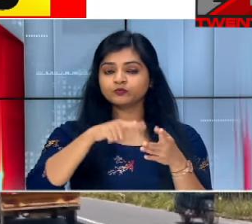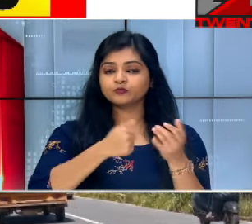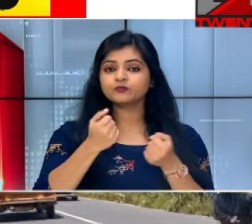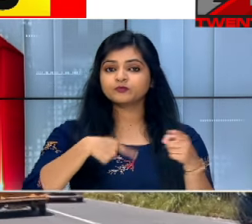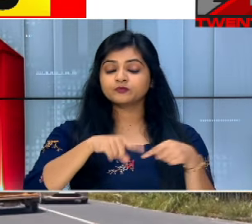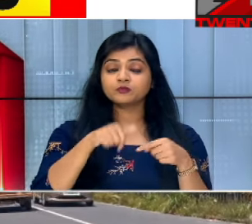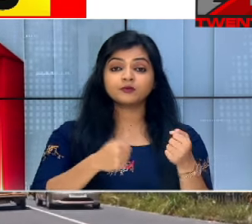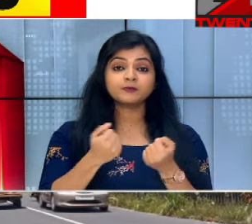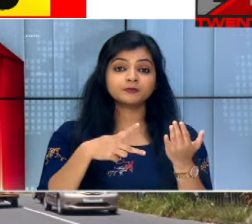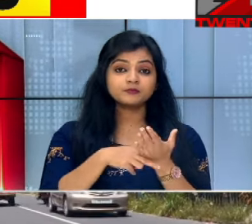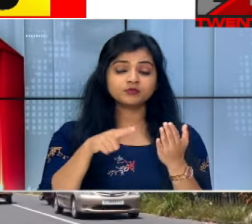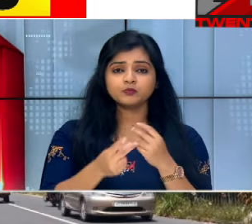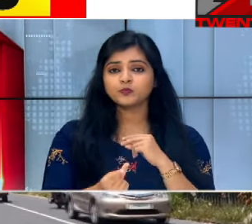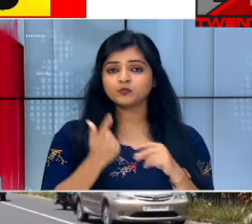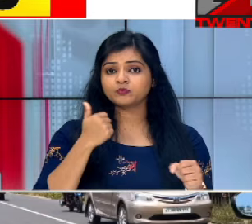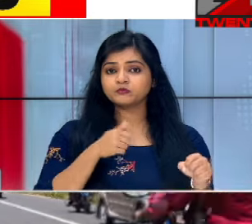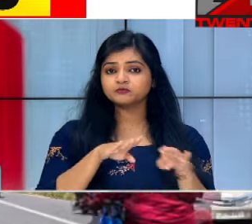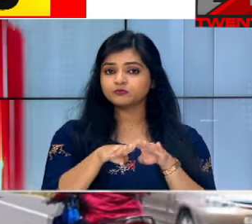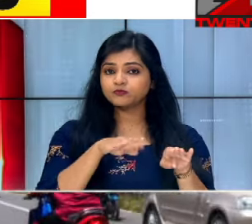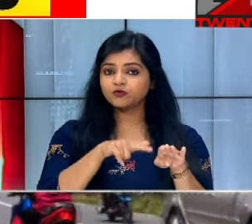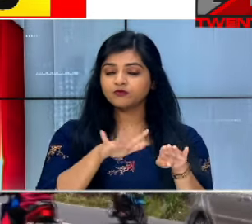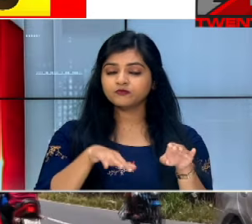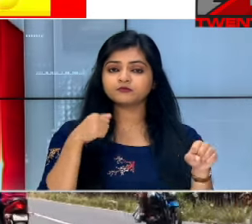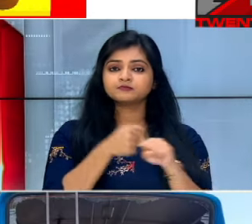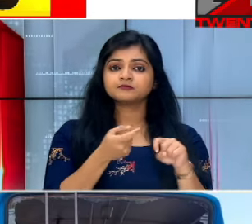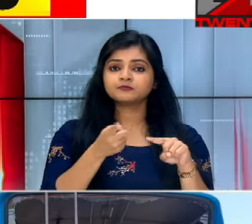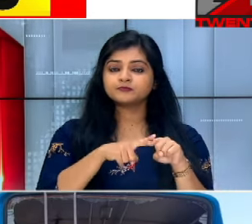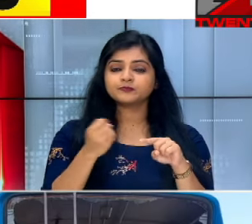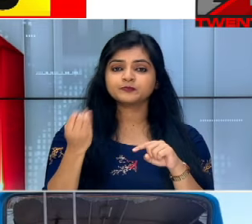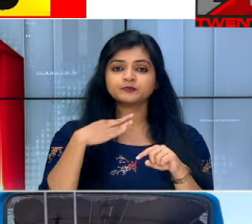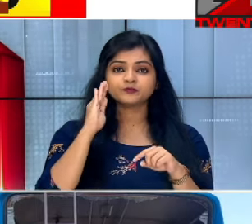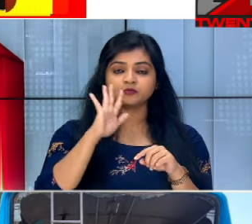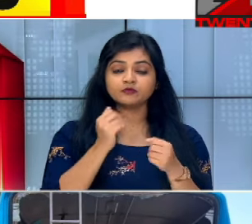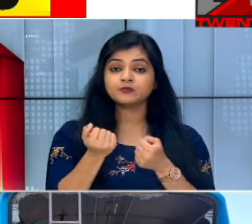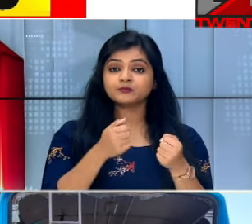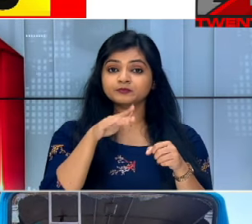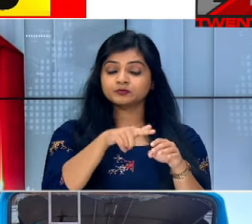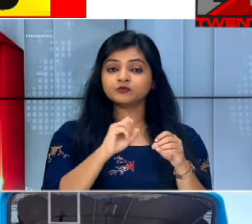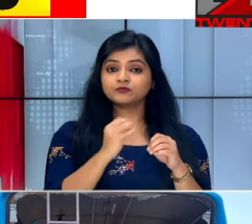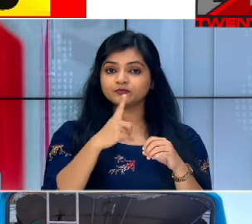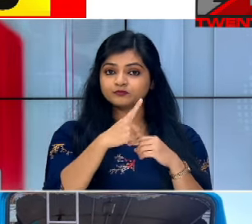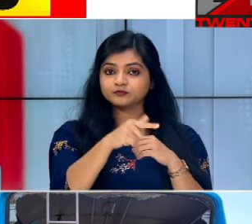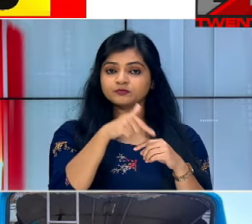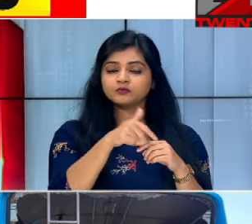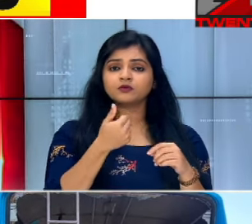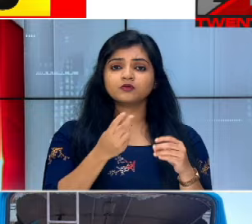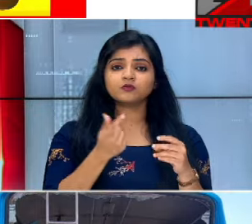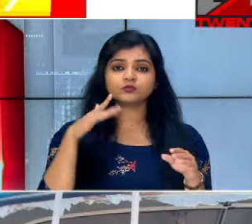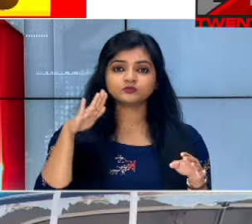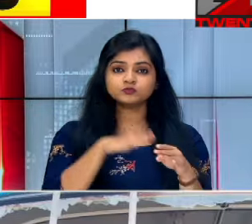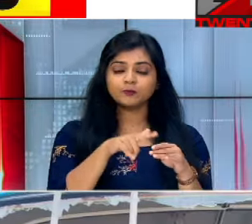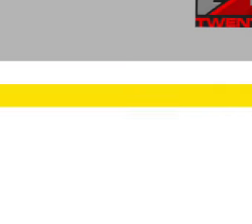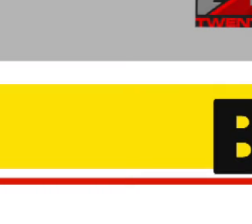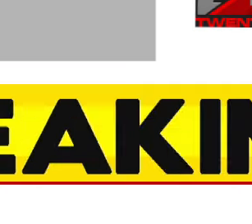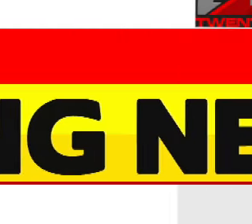തന്നെയാണ് ഇത്തരത്തിലൊരു അപകടത്തിലേക്ക് നയിച്ചത് എന്നുള്ളതാണ് നമുക്ക് ലഭിക്കുന്ന വിവരം. മുന്നിൽ പോയ ബസ് പെട്ടെന്ന് ബ്രേക്ക് ചെയ്തപ്പോൾ പുറകിൽ വന്ന ബസ്